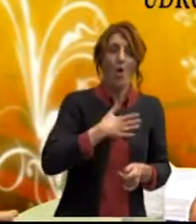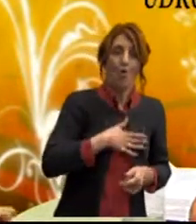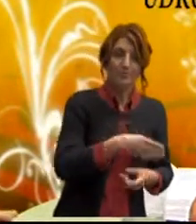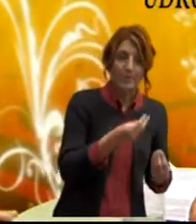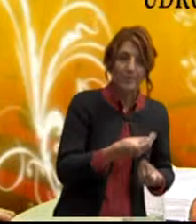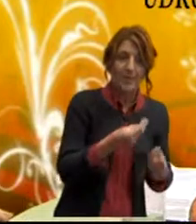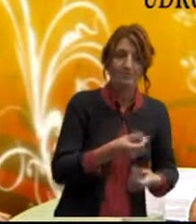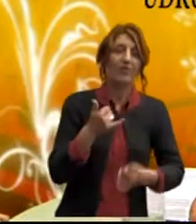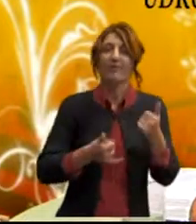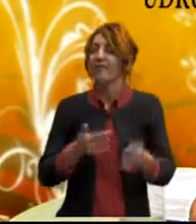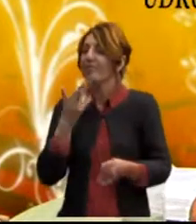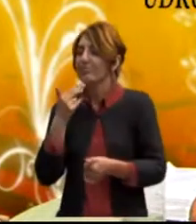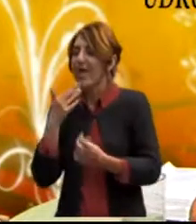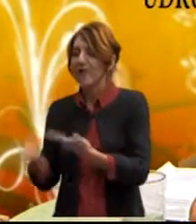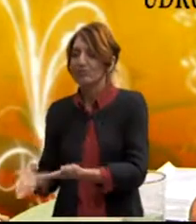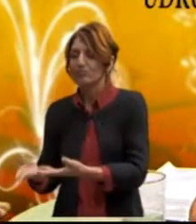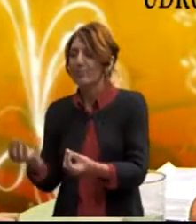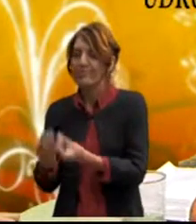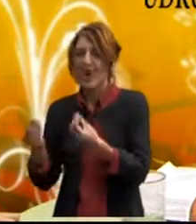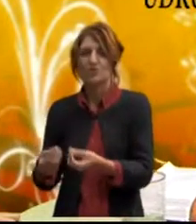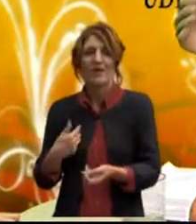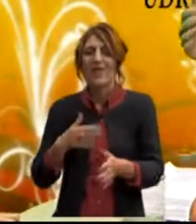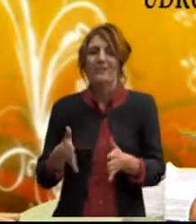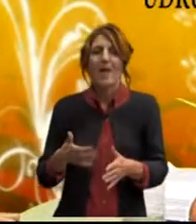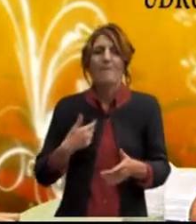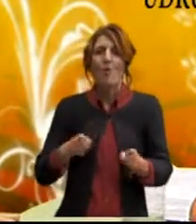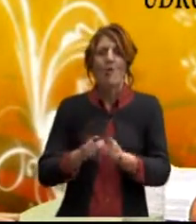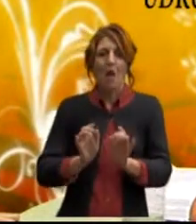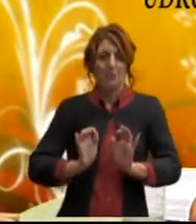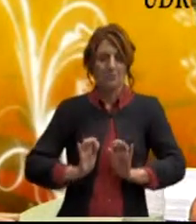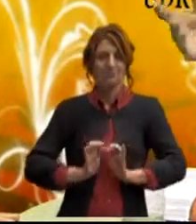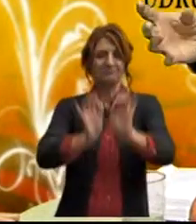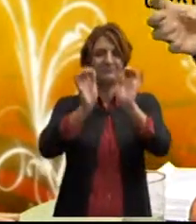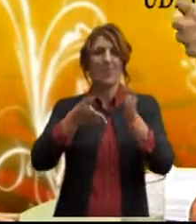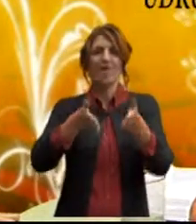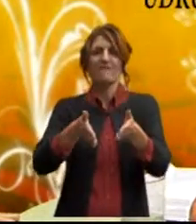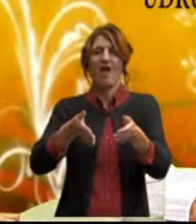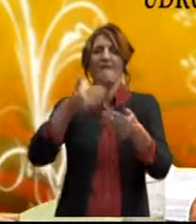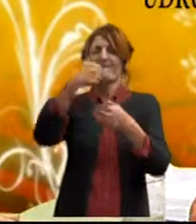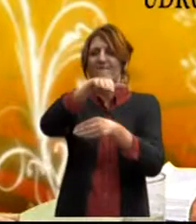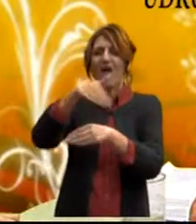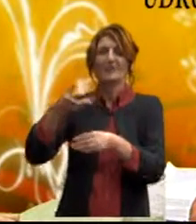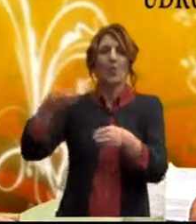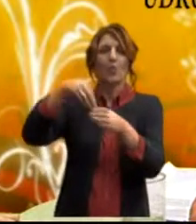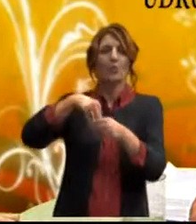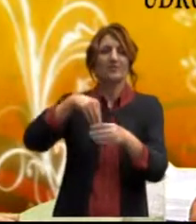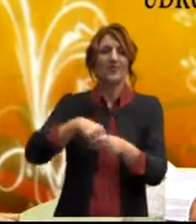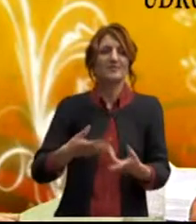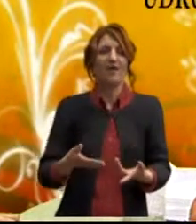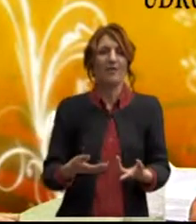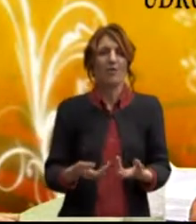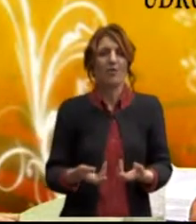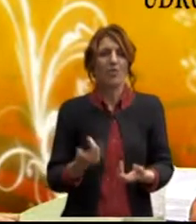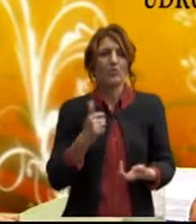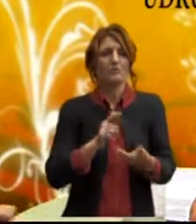U stvari ne možemo se oduprijati tim silnim vanjskim situacijama koje nas, osim